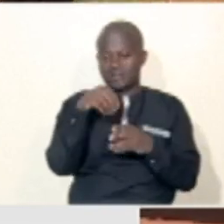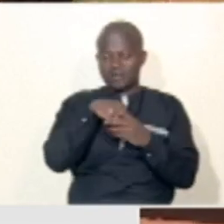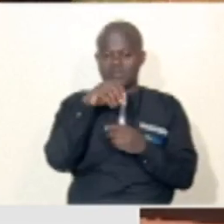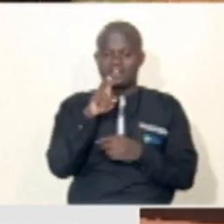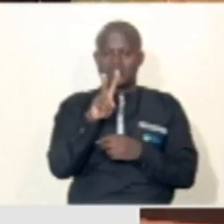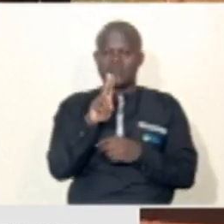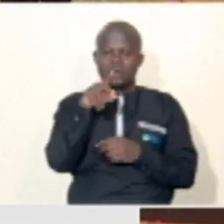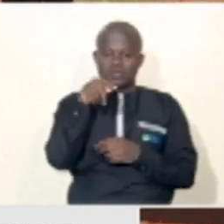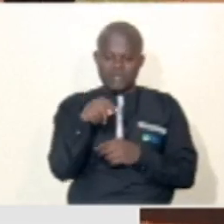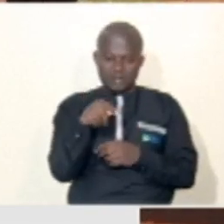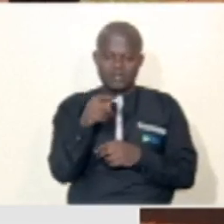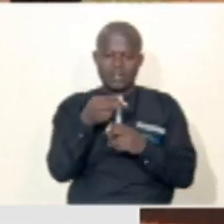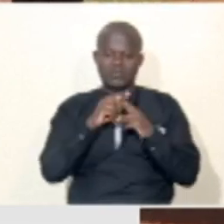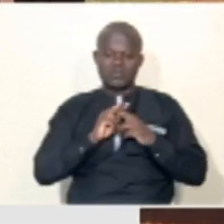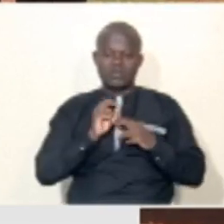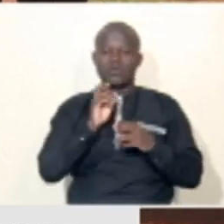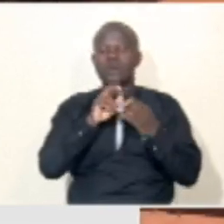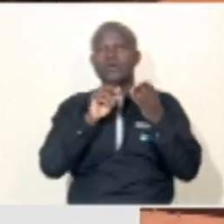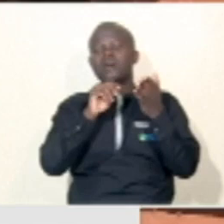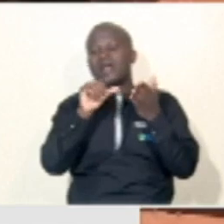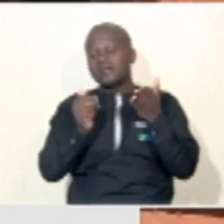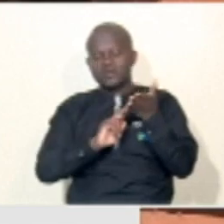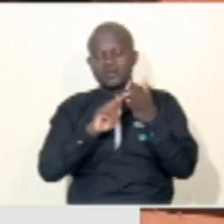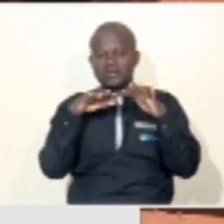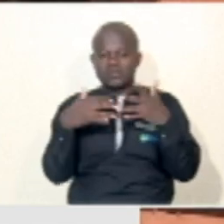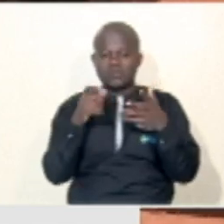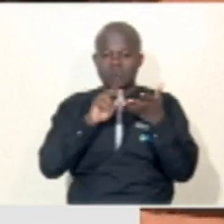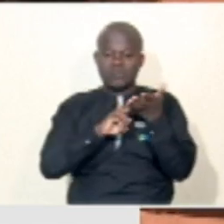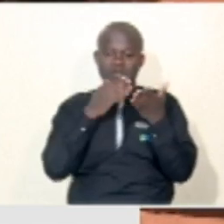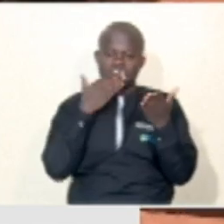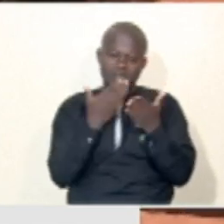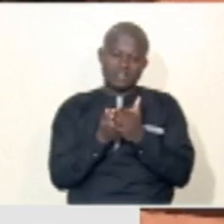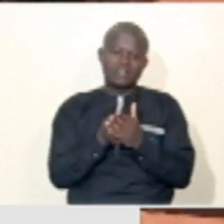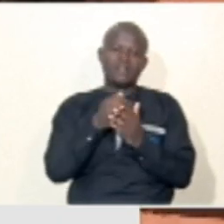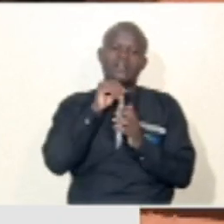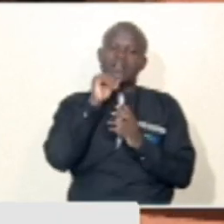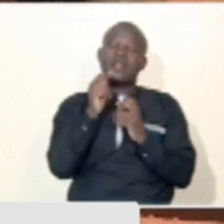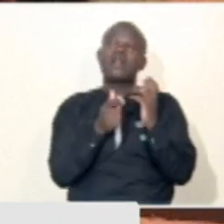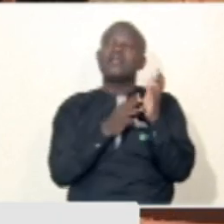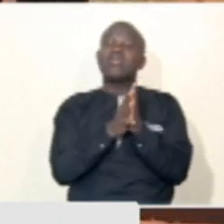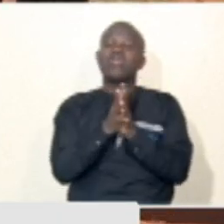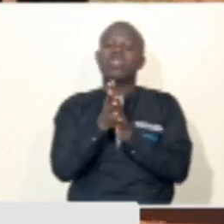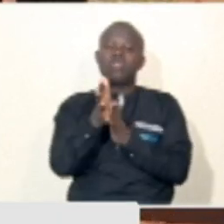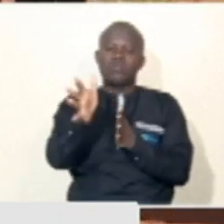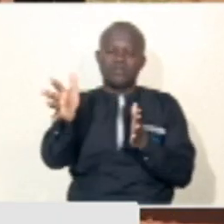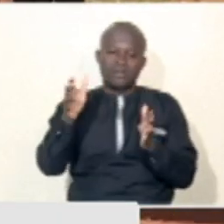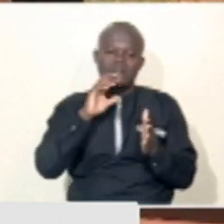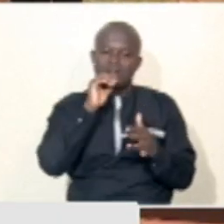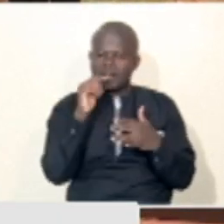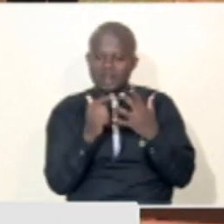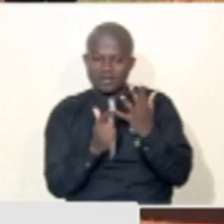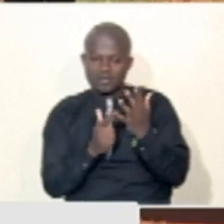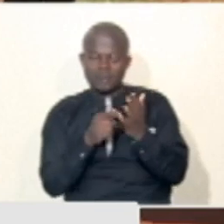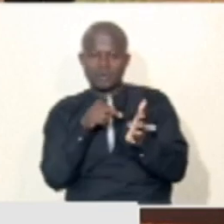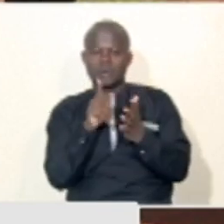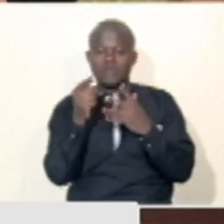VUP yaba inguzanyo yaba icyo ubikoresha gute, ugomba kubikoresha neza. Ntabwo ari ibyo kwaya, si ibyo